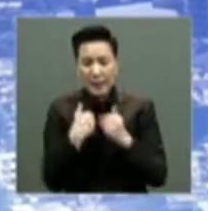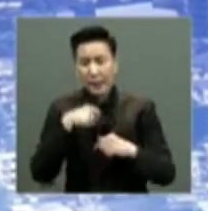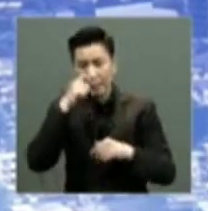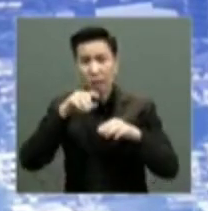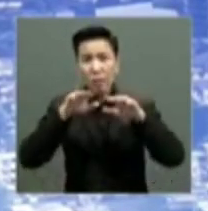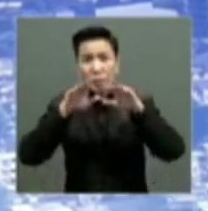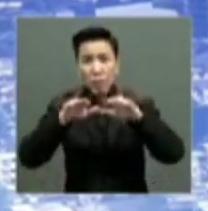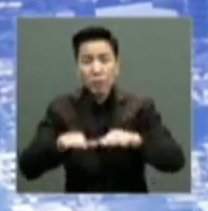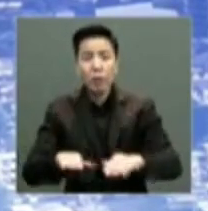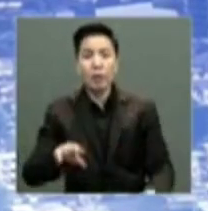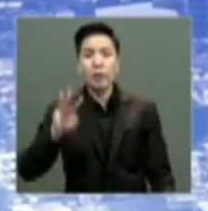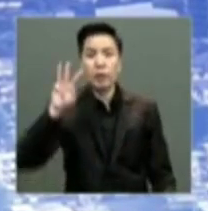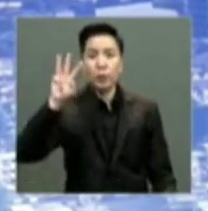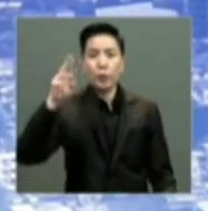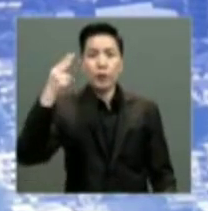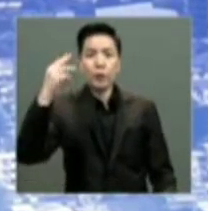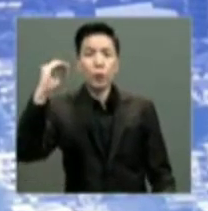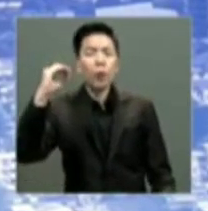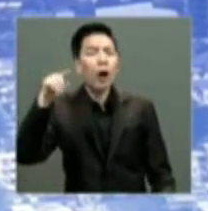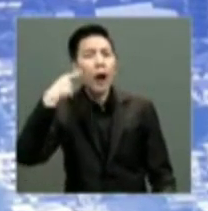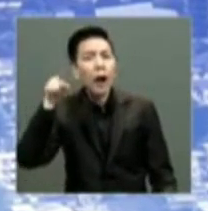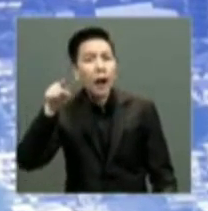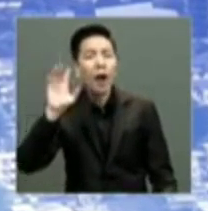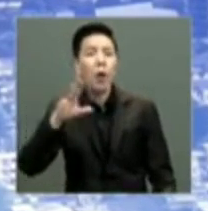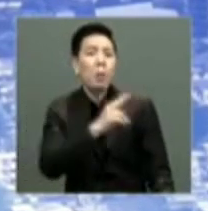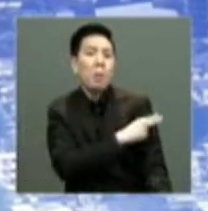ที่สุดซึ่งเรื่องนี้เป็นเรื่องที่ทุกคนรับทราบแล้วก็พยายามทำแล้วเมืองไทยเราทำมาตั้งแต่ต้นแล้วนะครับไม่มีใครมาคุมตัวเลขทุกอย่างเป็นอัตโนมัติทั้งหมดนี้จะเพื่อที่ให้พี่น้องประชาชนได้รับทราบแล้วก็จะเป็นพลังของพวกเรานี้จะเห็นนะลงไปถึงระดับจังหวัดท่านก็จะลุ้นตัวเลขของจังหวัดท่านว่าจะขึ้นหรือจะลงแล้วก็เปิดเผยทั้งหมดเลยแล้วท่านจะเป็นพลังที่สำคัญที่สุดเลยนะครับว่าอันดับของเราจะขึ้นจะลงก็เป็นเรื่องที่ต้องช่วยกันทั้งโลกทั้งประเทศทั้งจังหวัดทั้งชุมชนนะครับแล้วเราก็ได้รับคำชมนะครับที่ตัวเล็กลดลงมาเนี่ยทางWโชว์หรือองค์การทำไมโลกประจำประเทศไทย